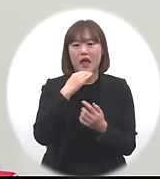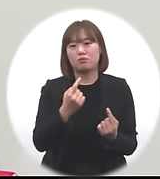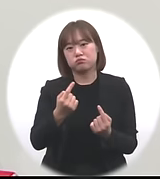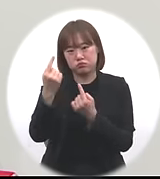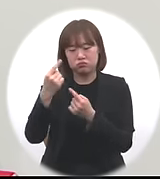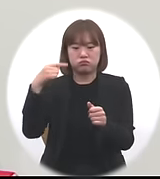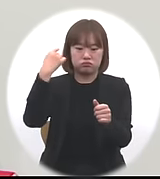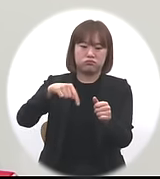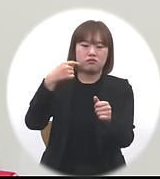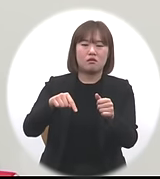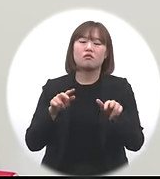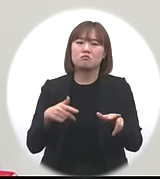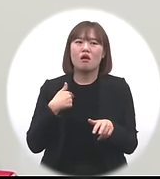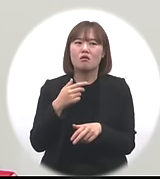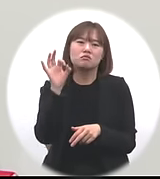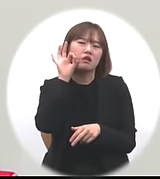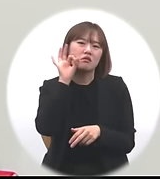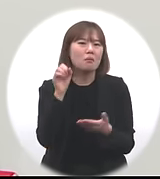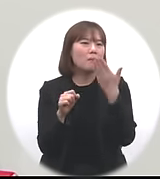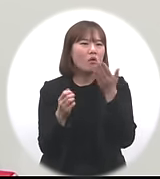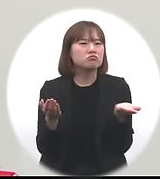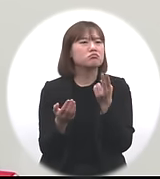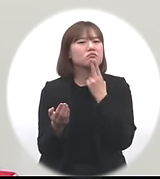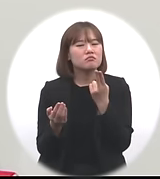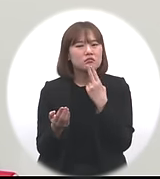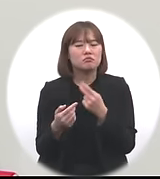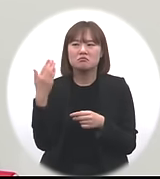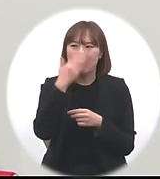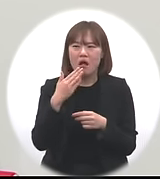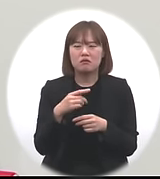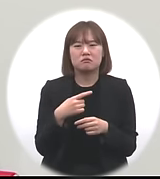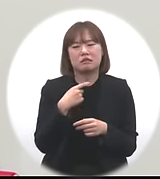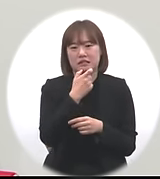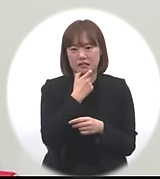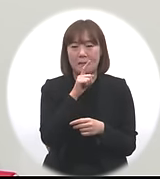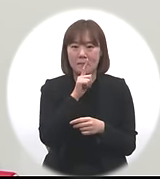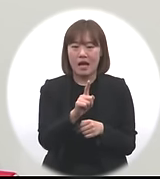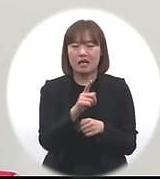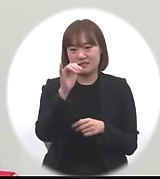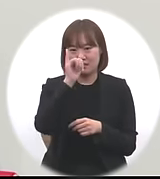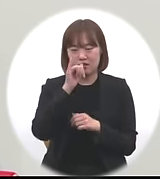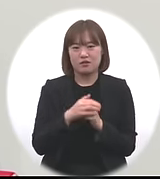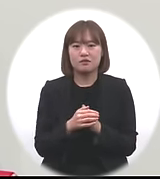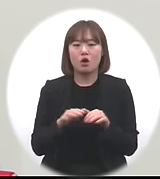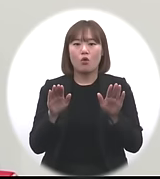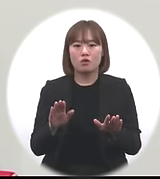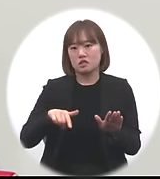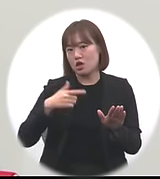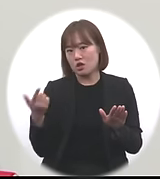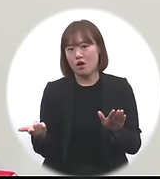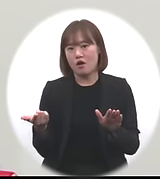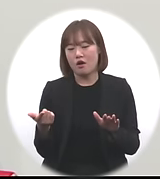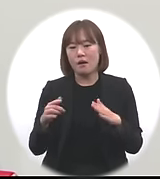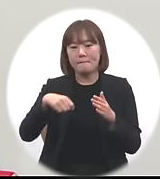연세 드신 분들한테 보면 내가 지금 이 나이에 무슨 사탕 먹을 일도 없고 나는 설탕은 아예 안 먹는다. 달달한 건 아예 싫다. 이렇게 얘기하시는 분들도 있어요. 그